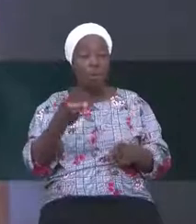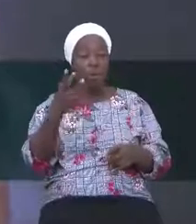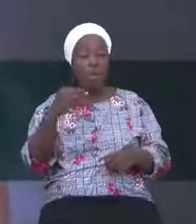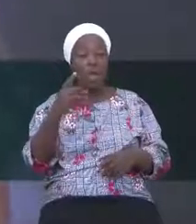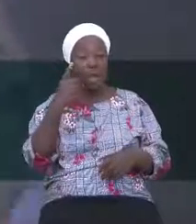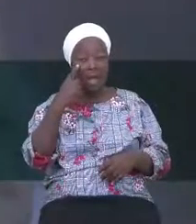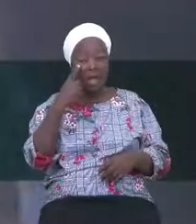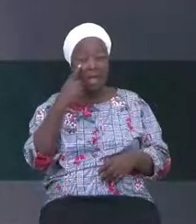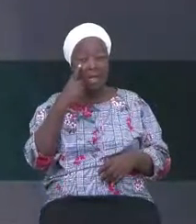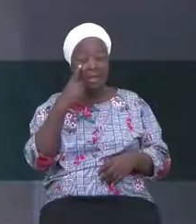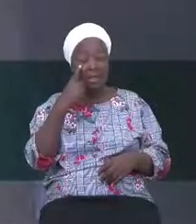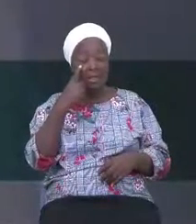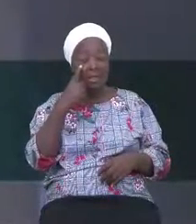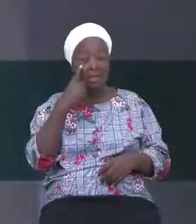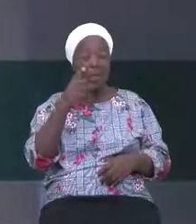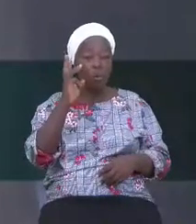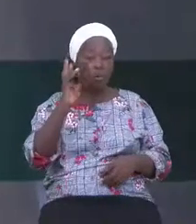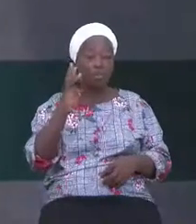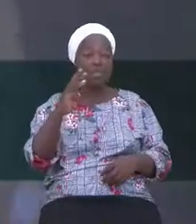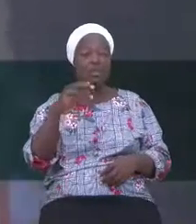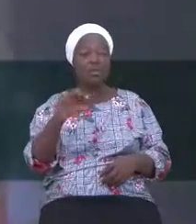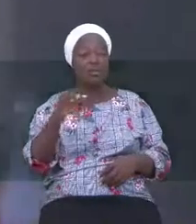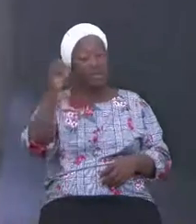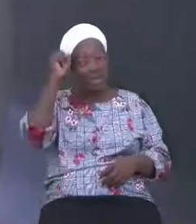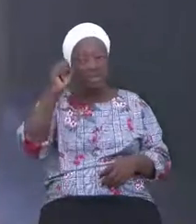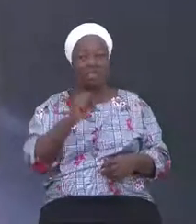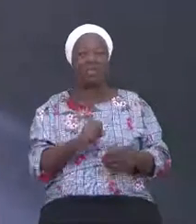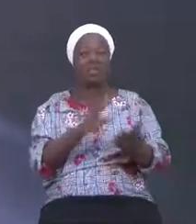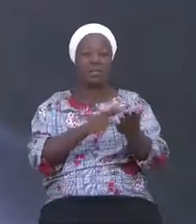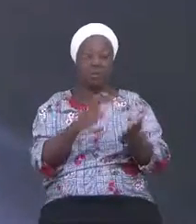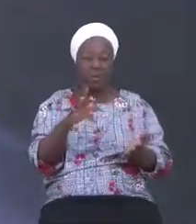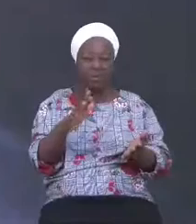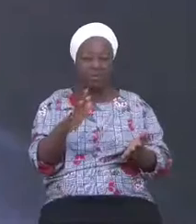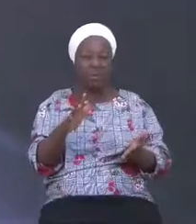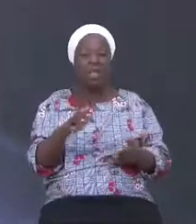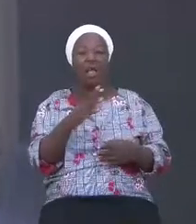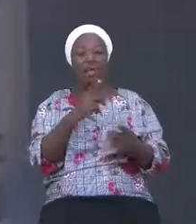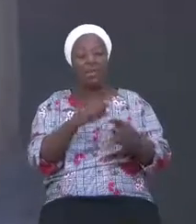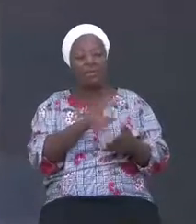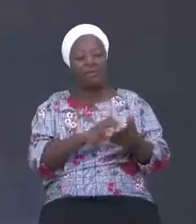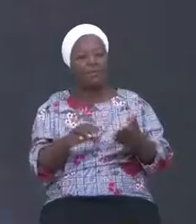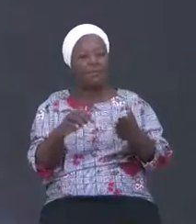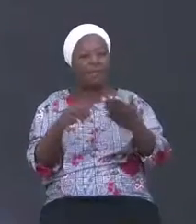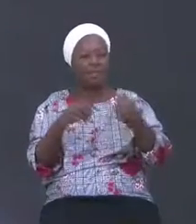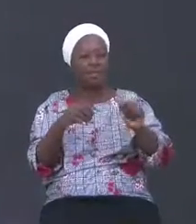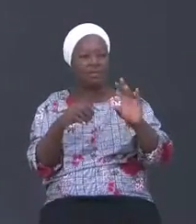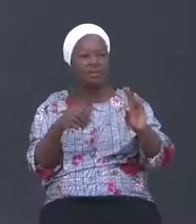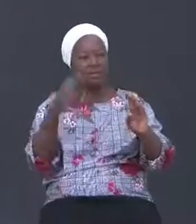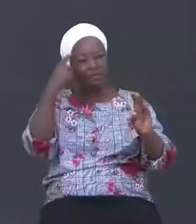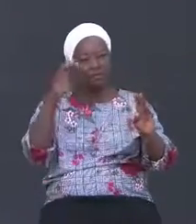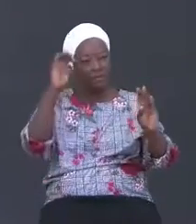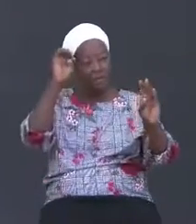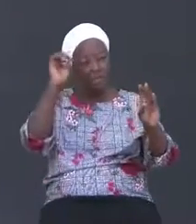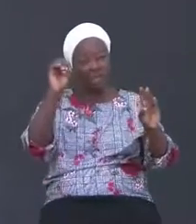vu sa majesté de nos propres yeux. Verset 17 dit, car il a reçu